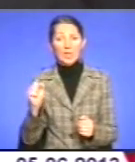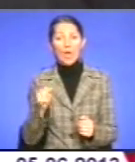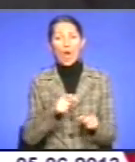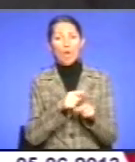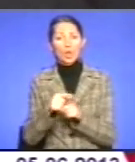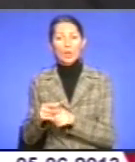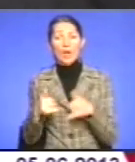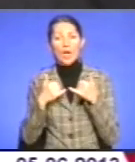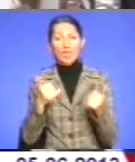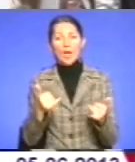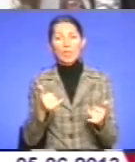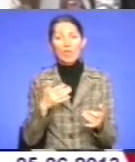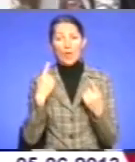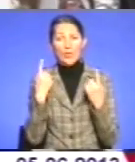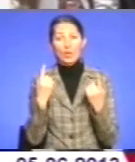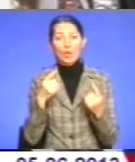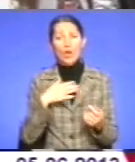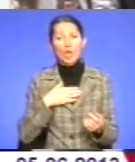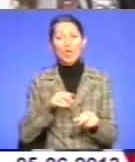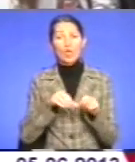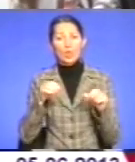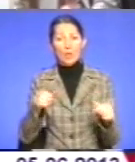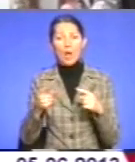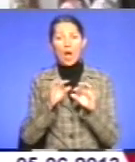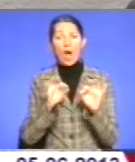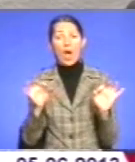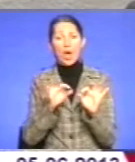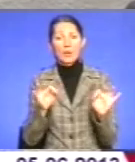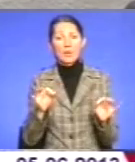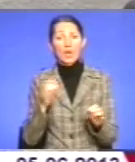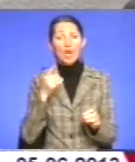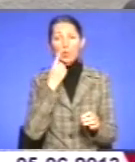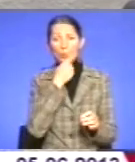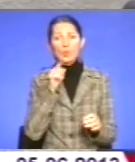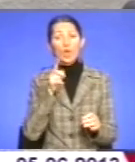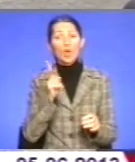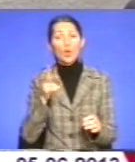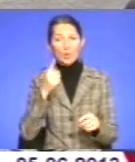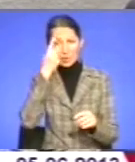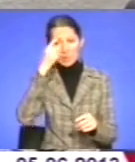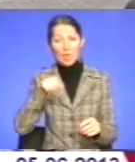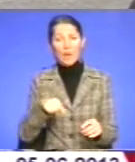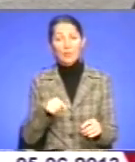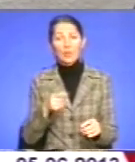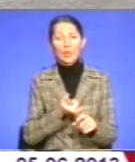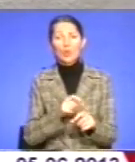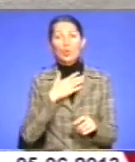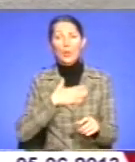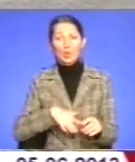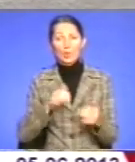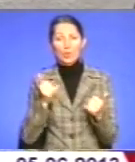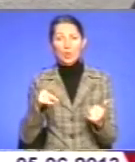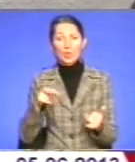до видатного нашого земляка звучали з уст тих, хто знав його. Дуже приємно, що сьогодні прийшли ті люди, які не мають